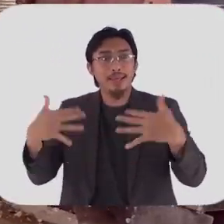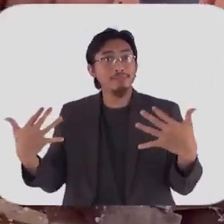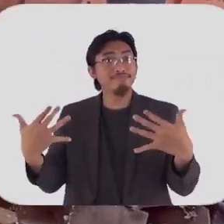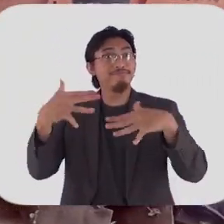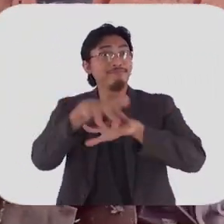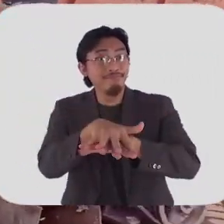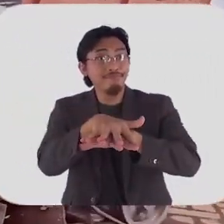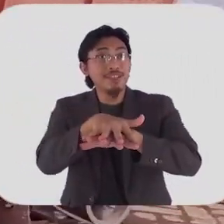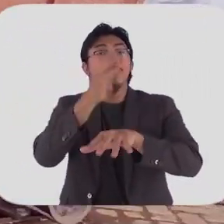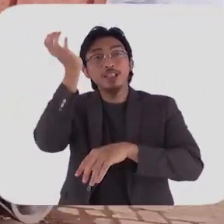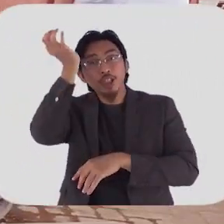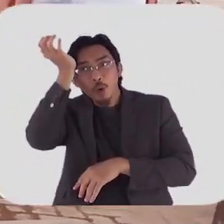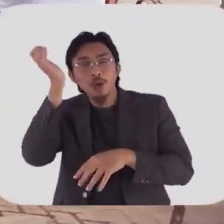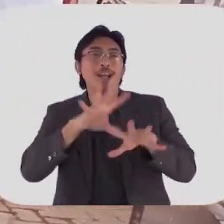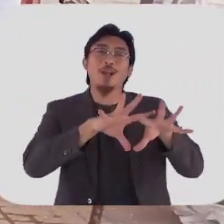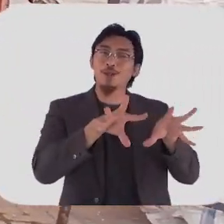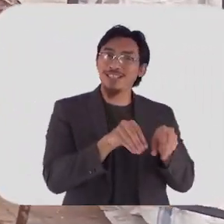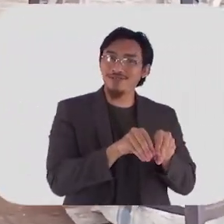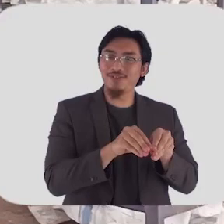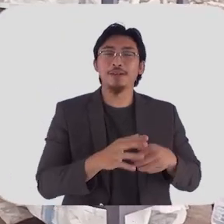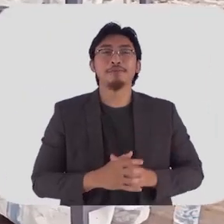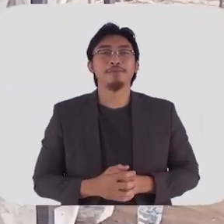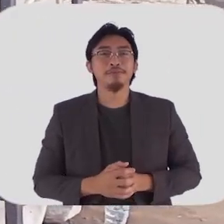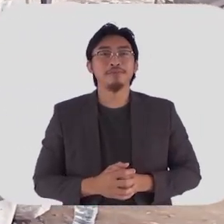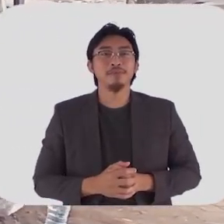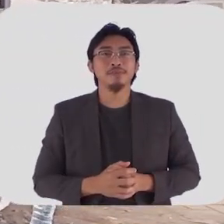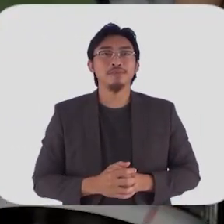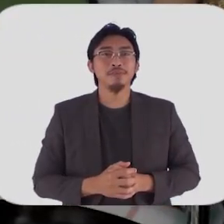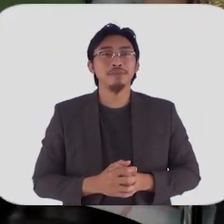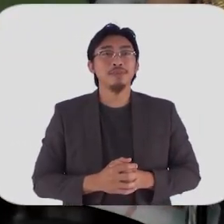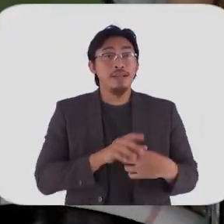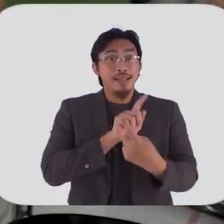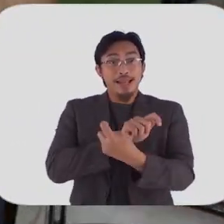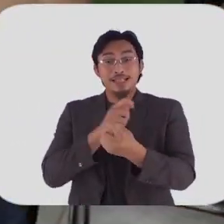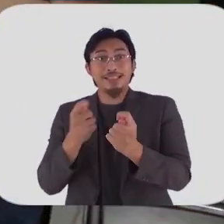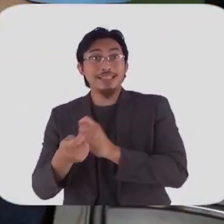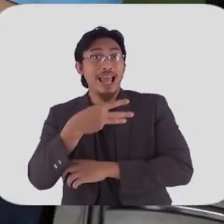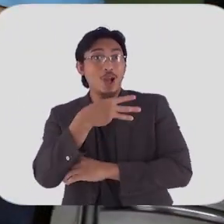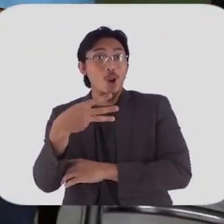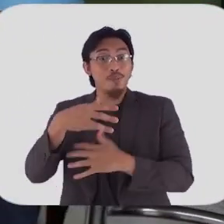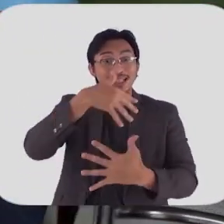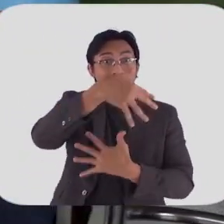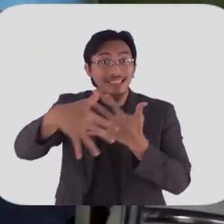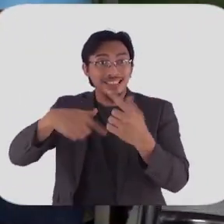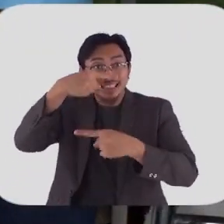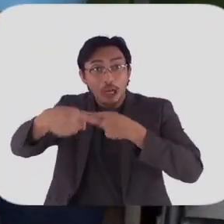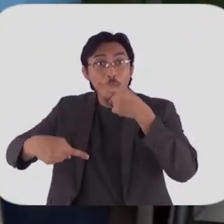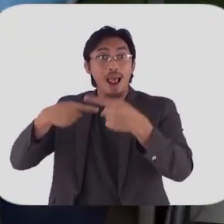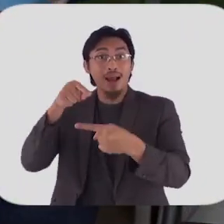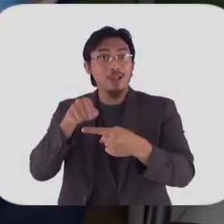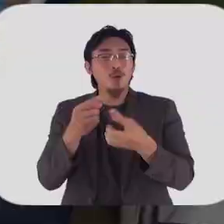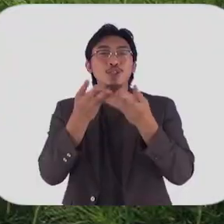praktik yang berkesinambungan, hijau, dan inklusif. Transisi menuju ekonomi sirkular menjadi salah